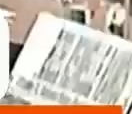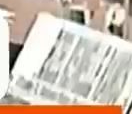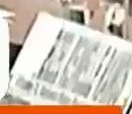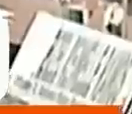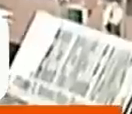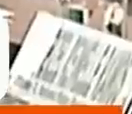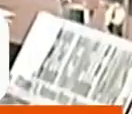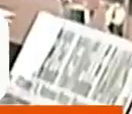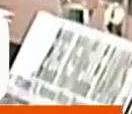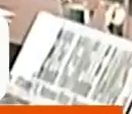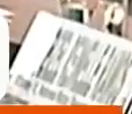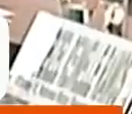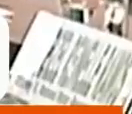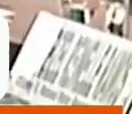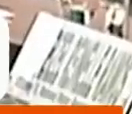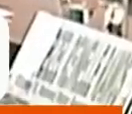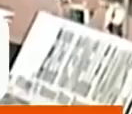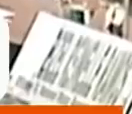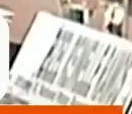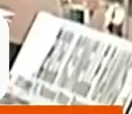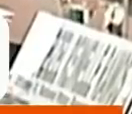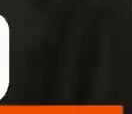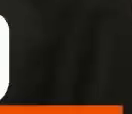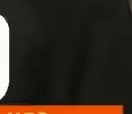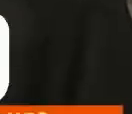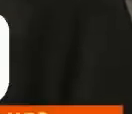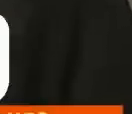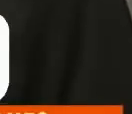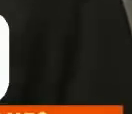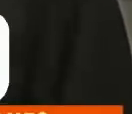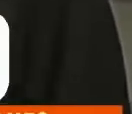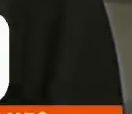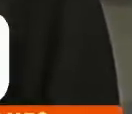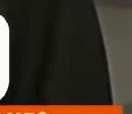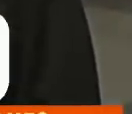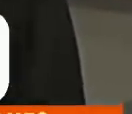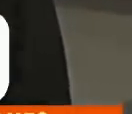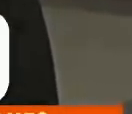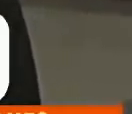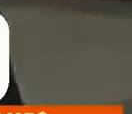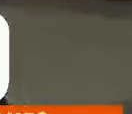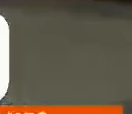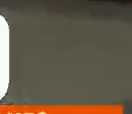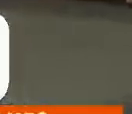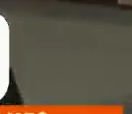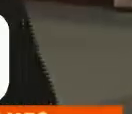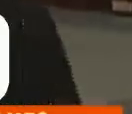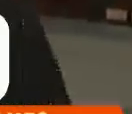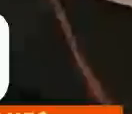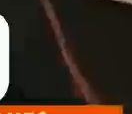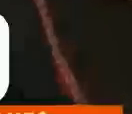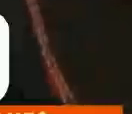agreement ng gobyerno at ng water concessionaires noong 1996. Binuo daw ang concession agreement matapos maipasa ang Water Crisis Act